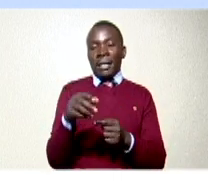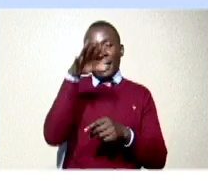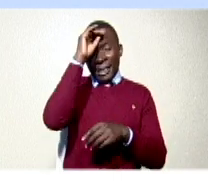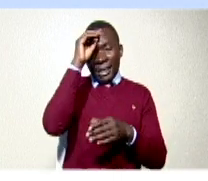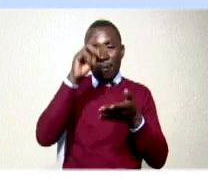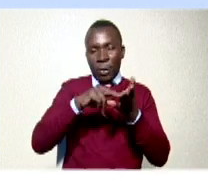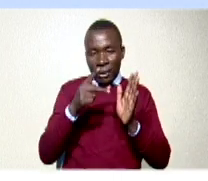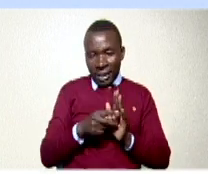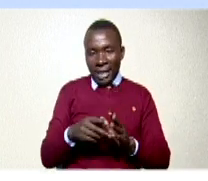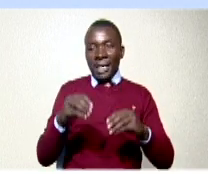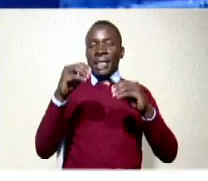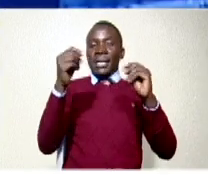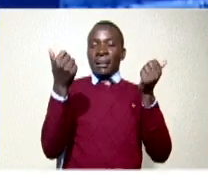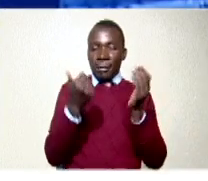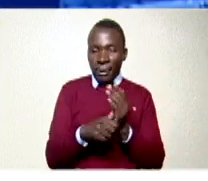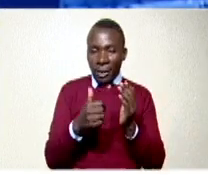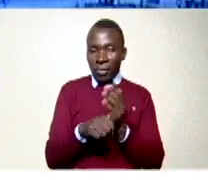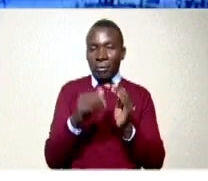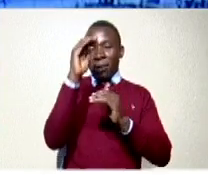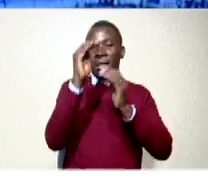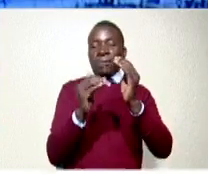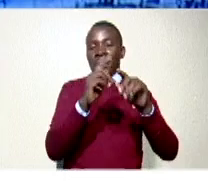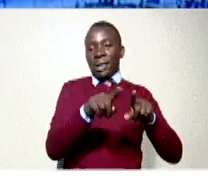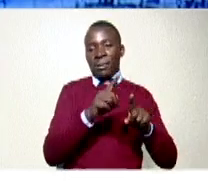imishinga ari zikemura ibibazo mu nzego za